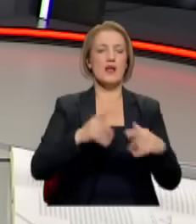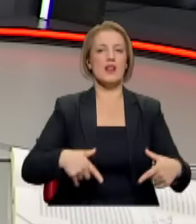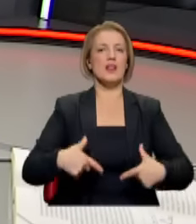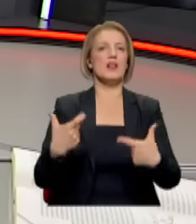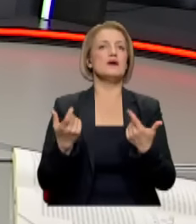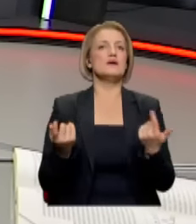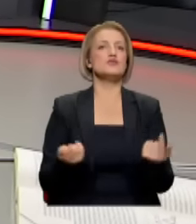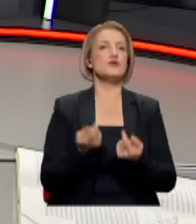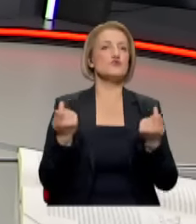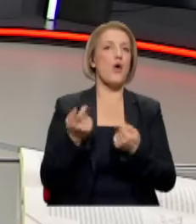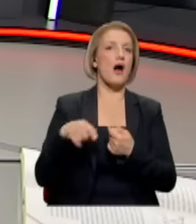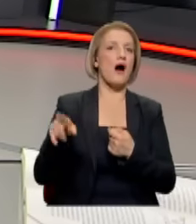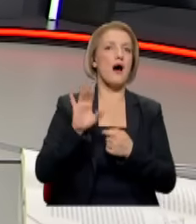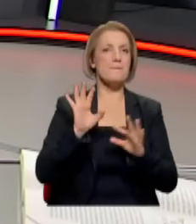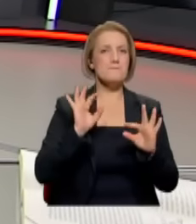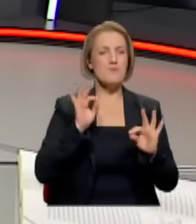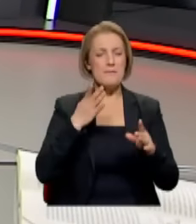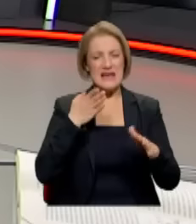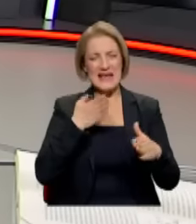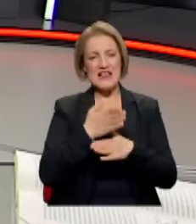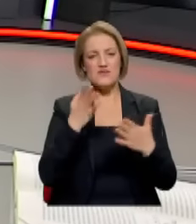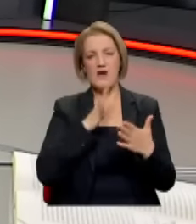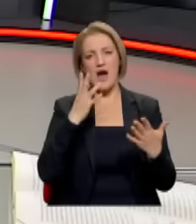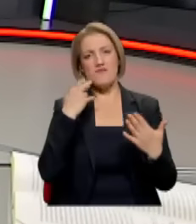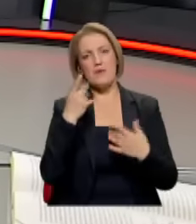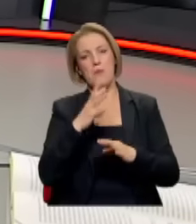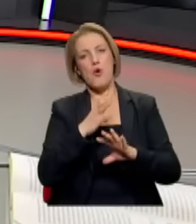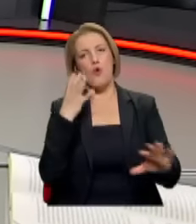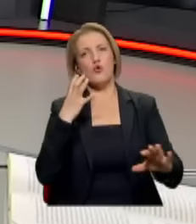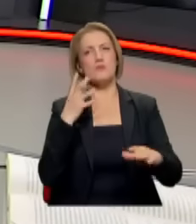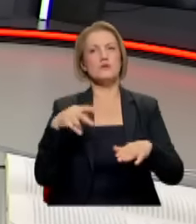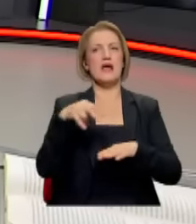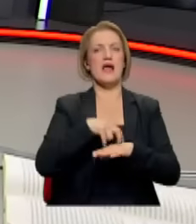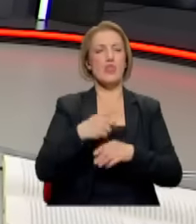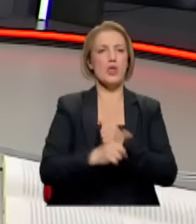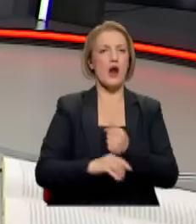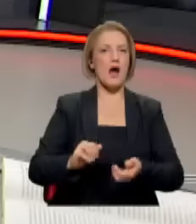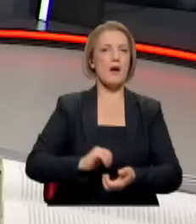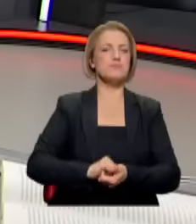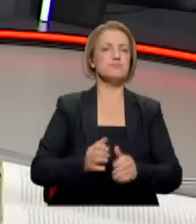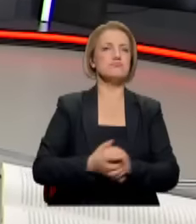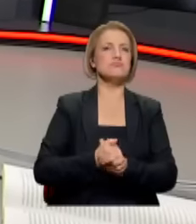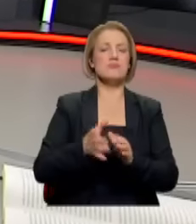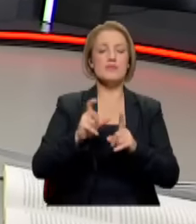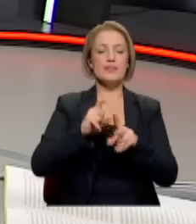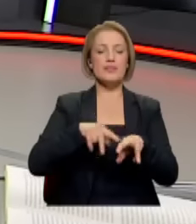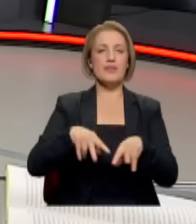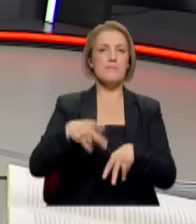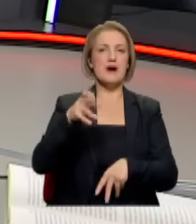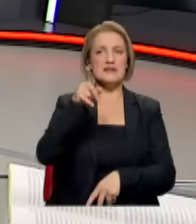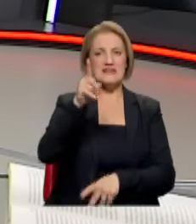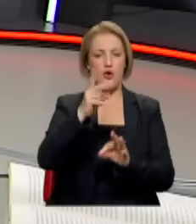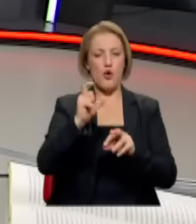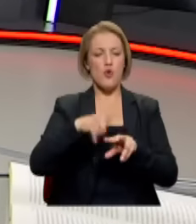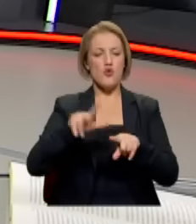yıkmaya çalışıyorlar böyle bir girişimde bulunuyorlar Efendim otobüs üstünde terör leele filan ya bir dakika Dem partililer E siz